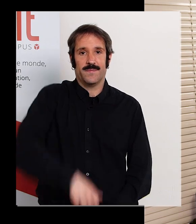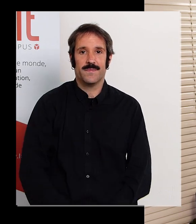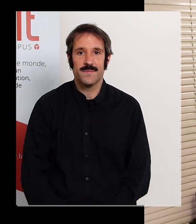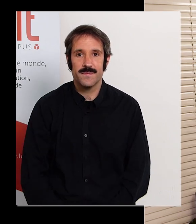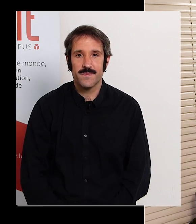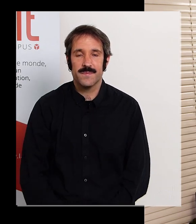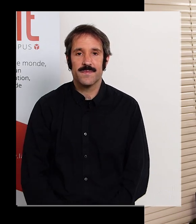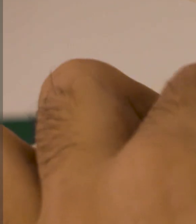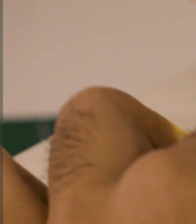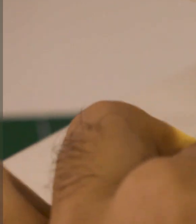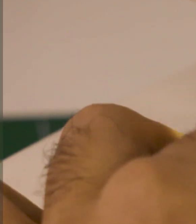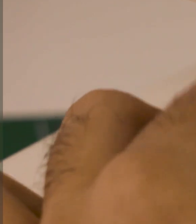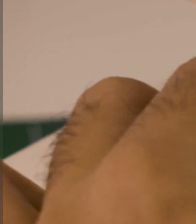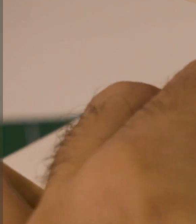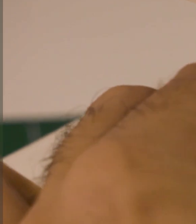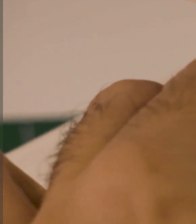les aiguilles,